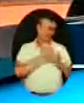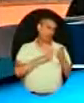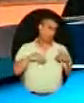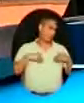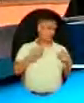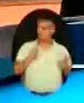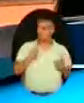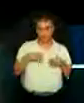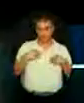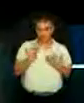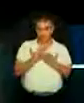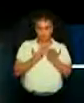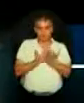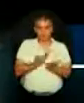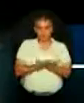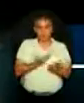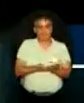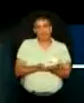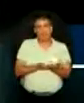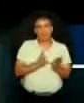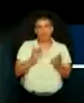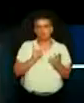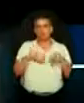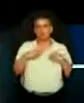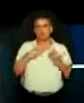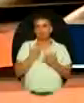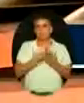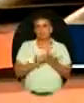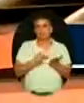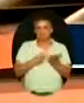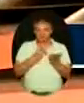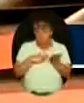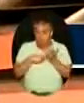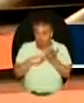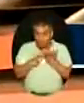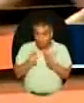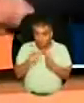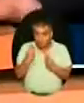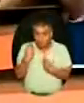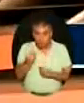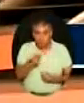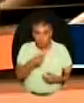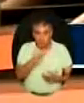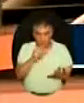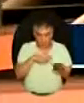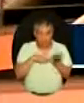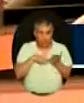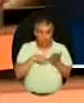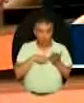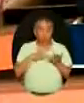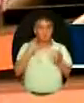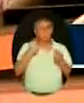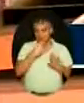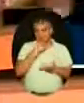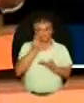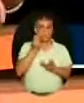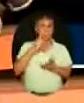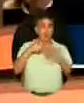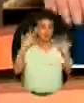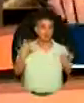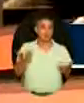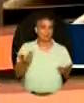שהקונגרס... לא, אי אפשר לחלוק, יש מספרים. איך אפשר לחלוק על מספרים? אתה יכול להראות לי אין מוריו. אתה יכול להראות לי אין מוריו. השמאל יכול לעשות הכל, אוחנה, אני מבקש